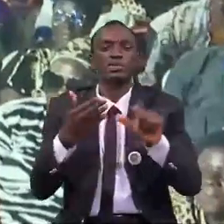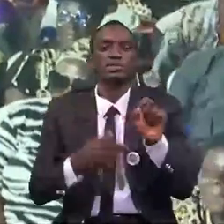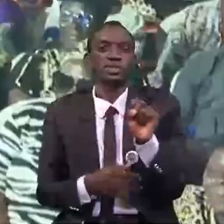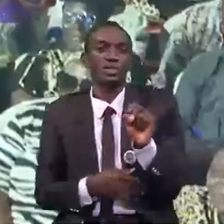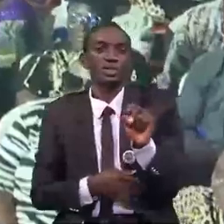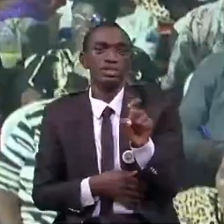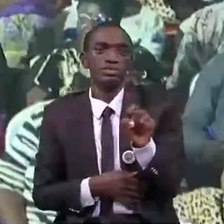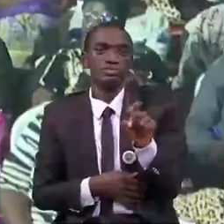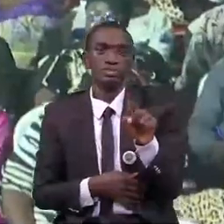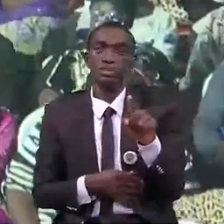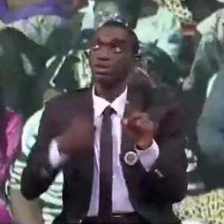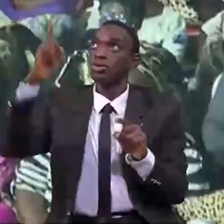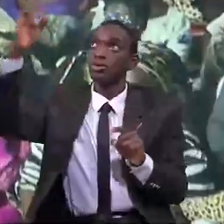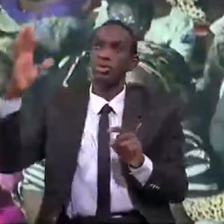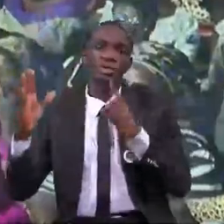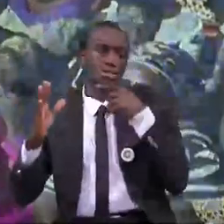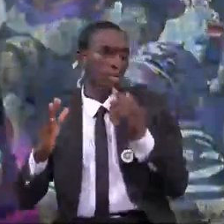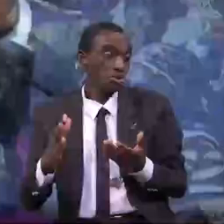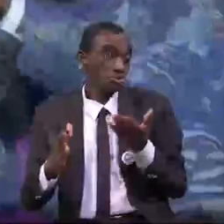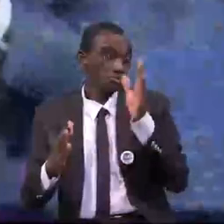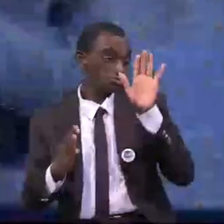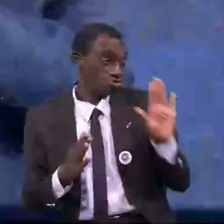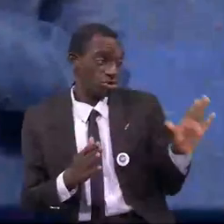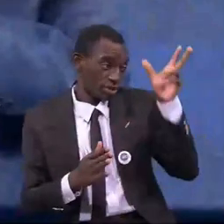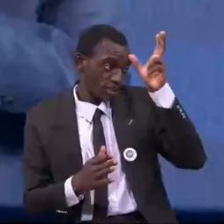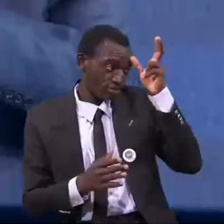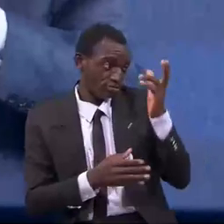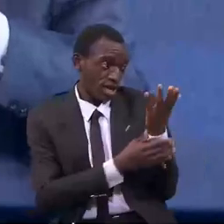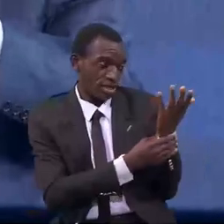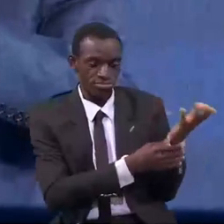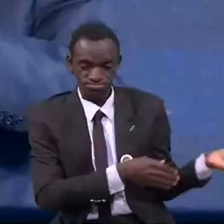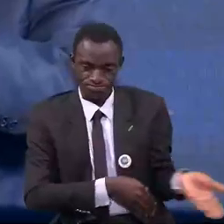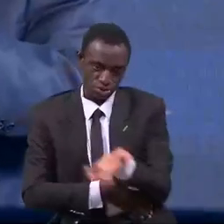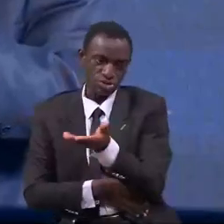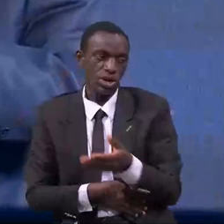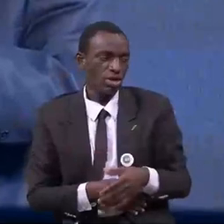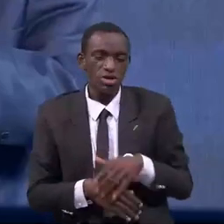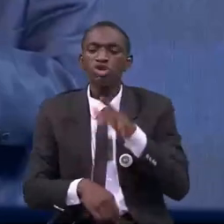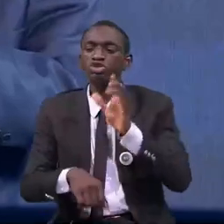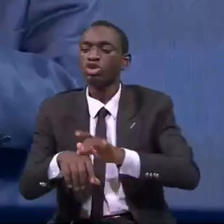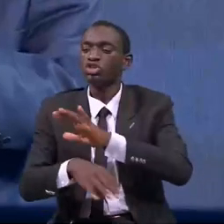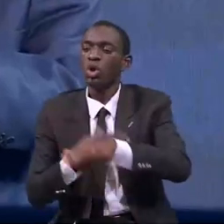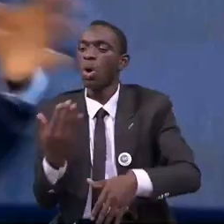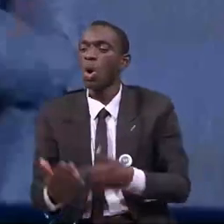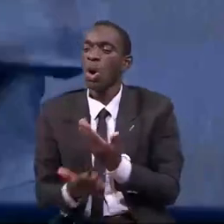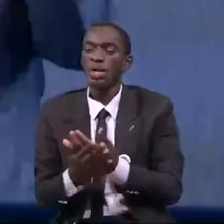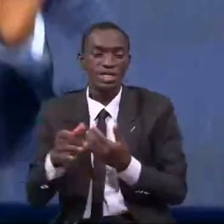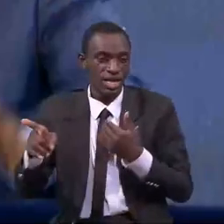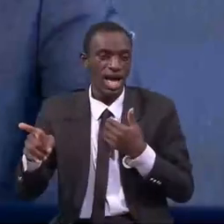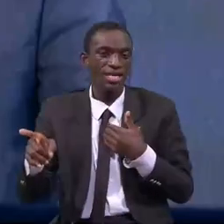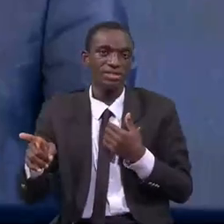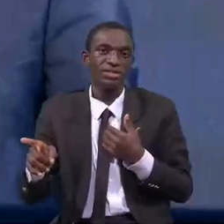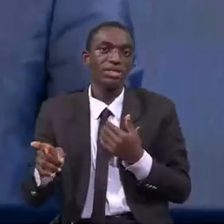11 et dit maintenant mais étend ta main touche à tout ce qui lui